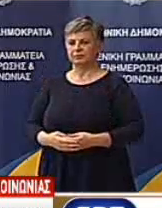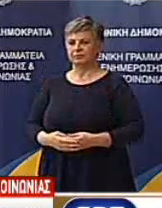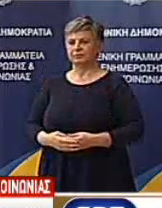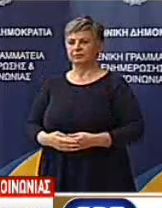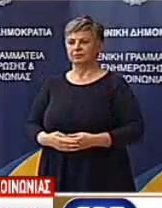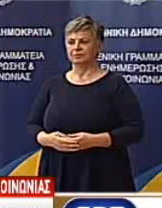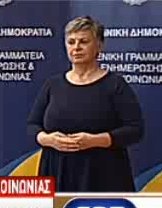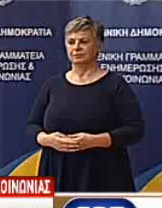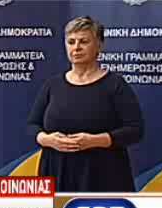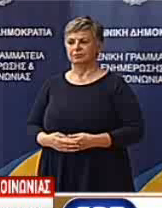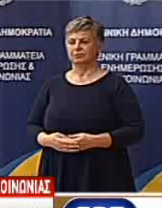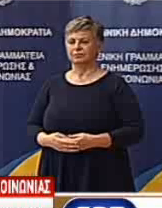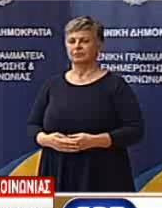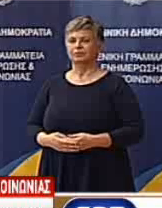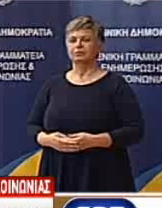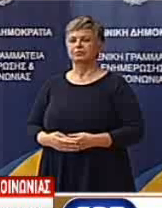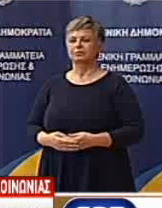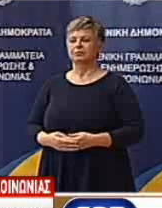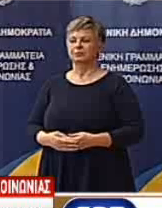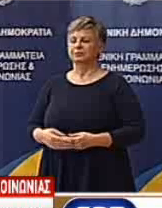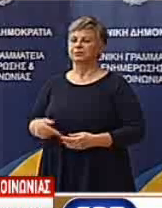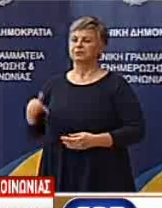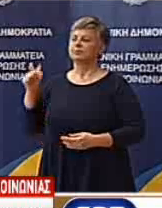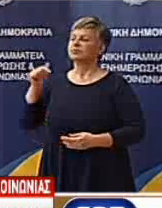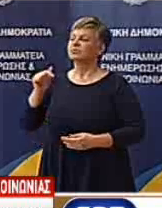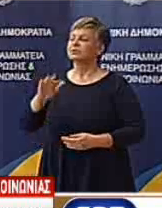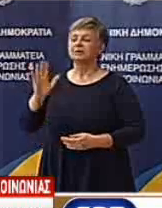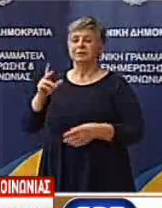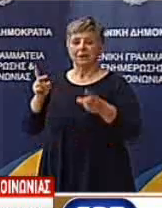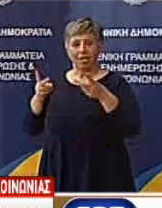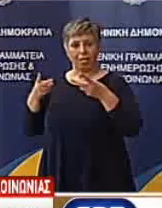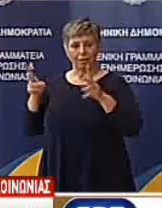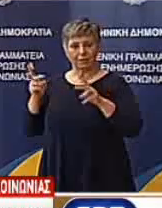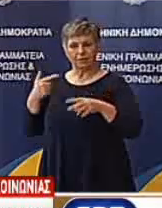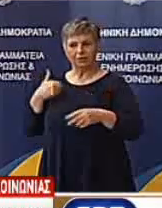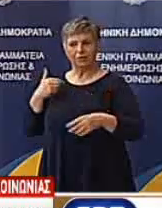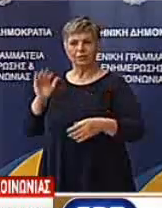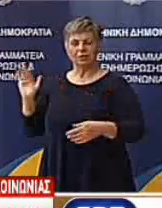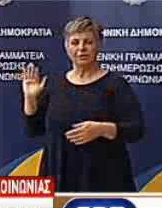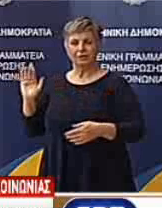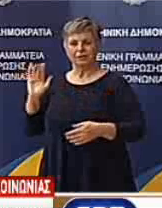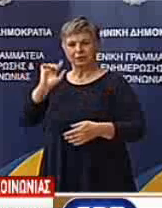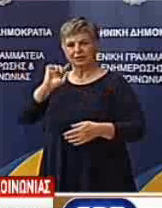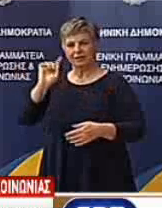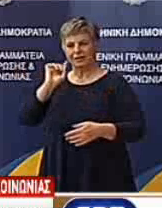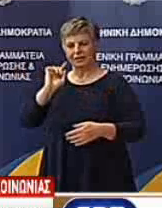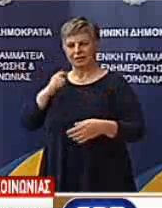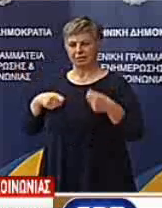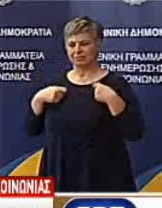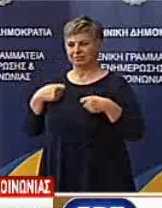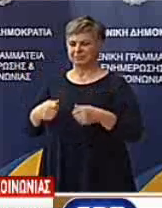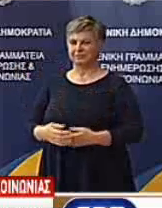Νομίζω ότι θα περιμένουμε. Θα πρέπει νομίζω να, θα πρέπει νομίζω να καταγραφεί. Υπάρχει ήχος